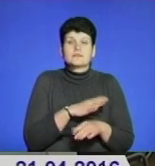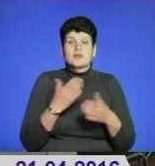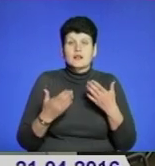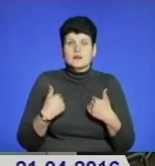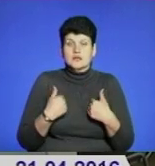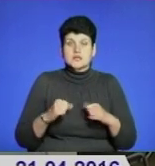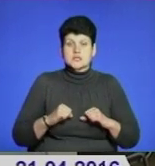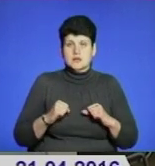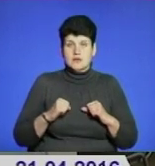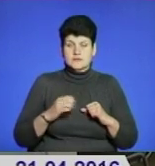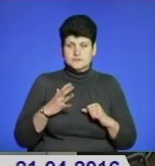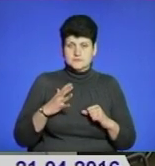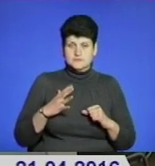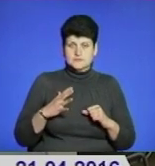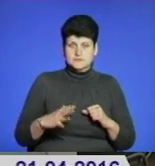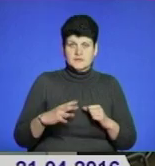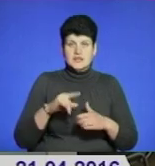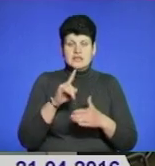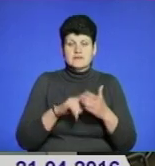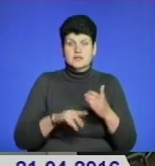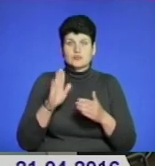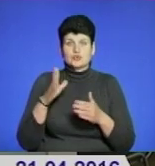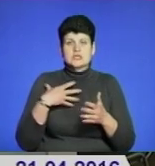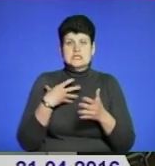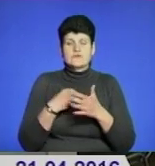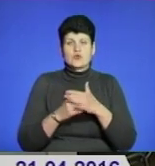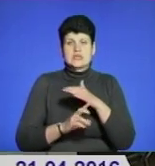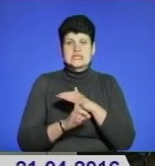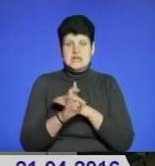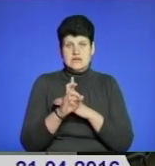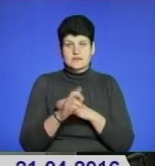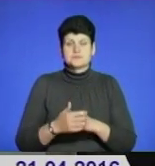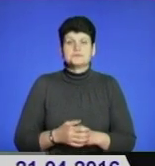старався триматися і вірні бути своїй церкві.